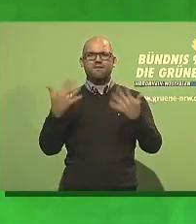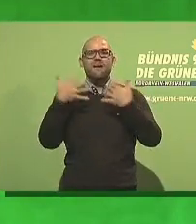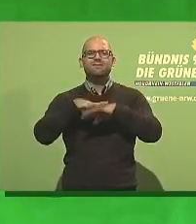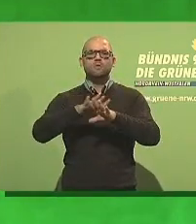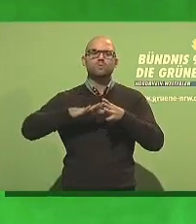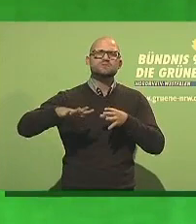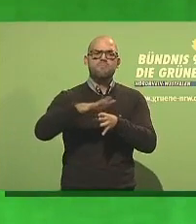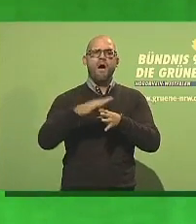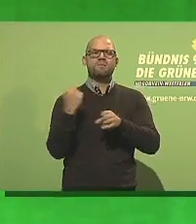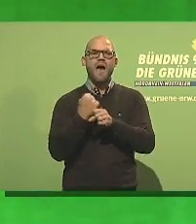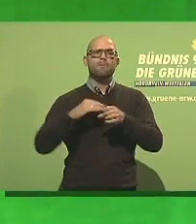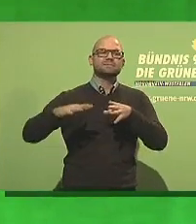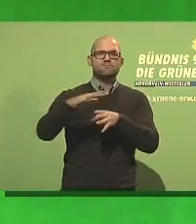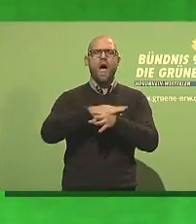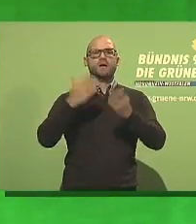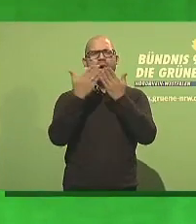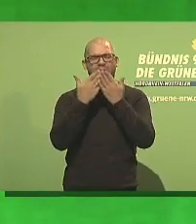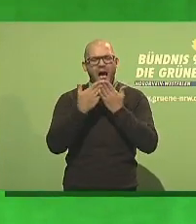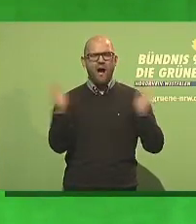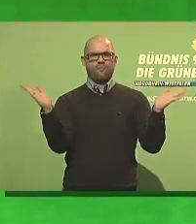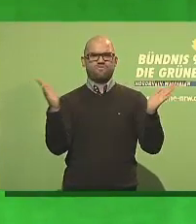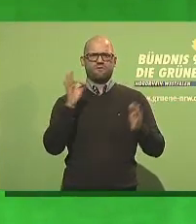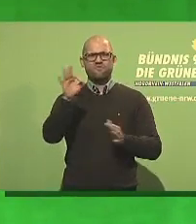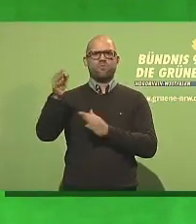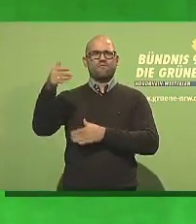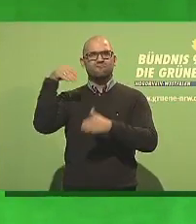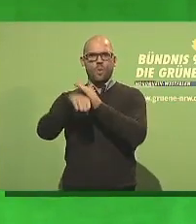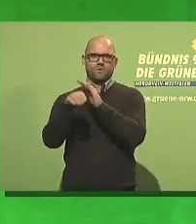für Flüchtlinge.